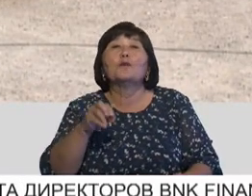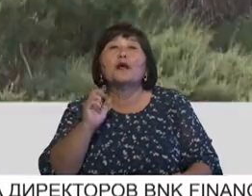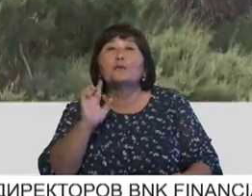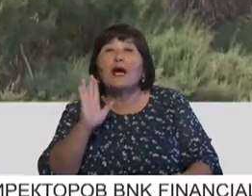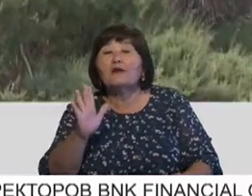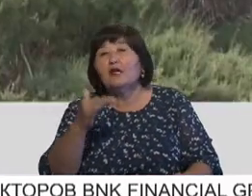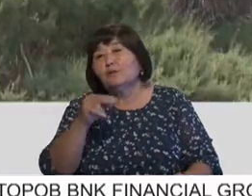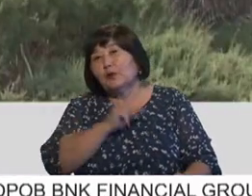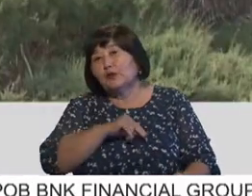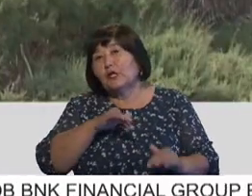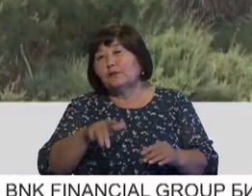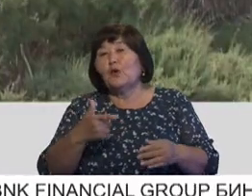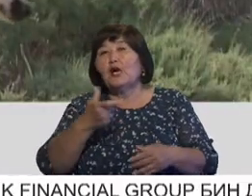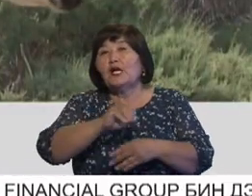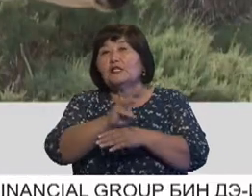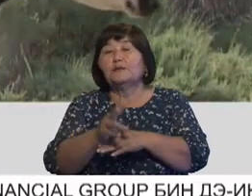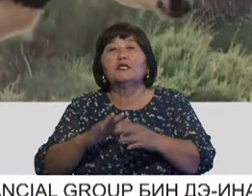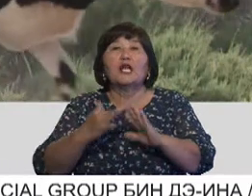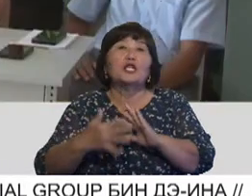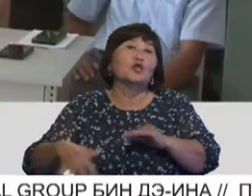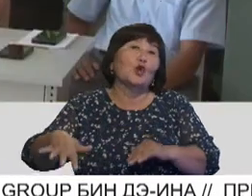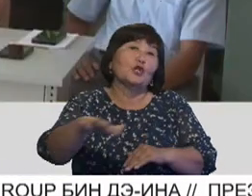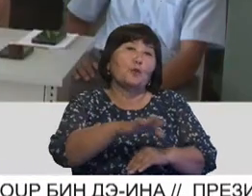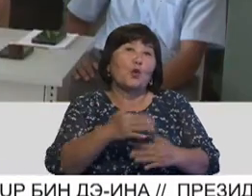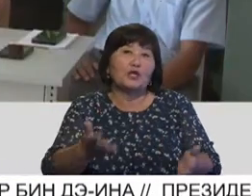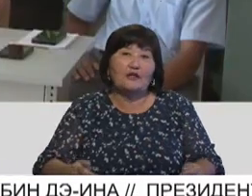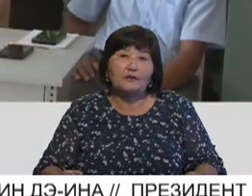того, проводится работа по газификации населенных пунктов.